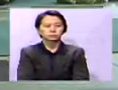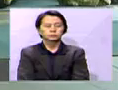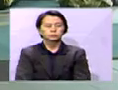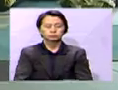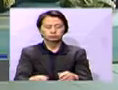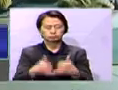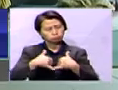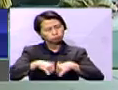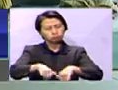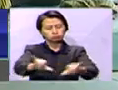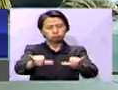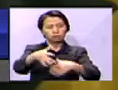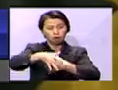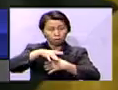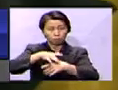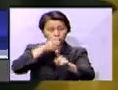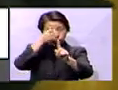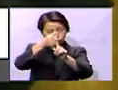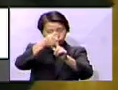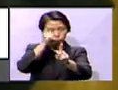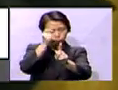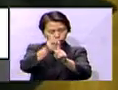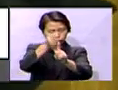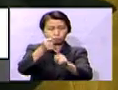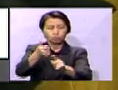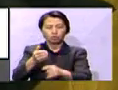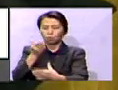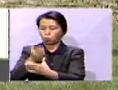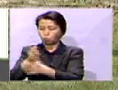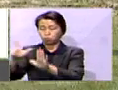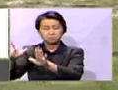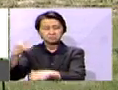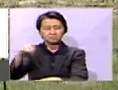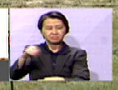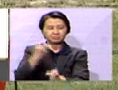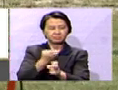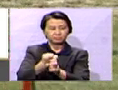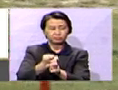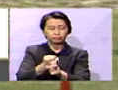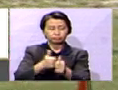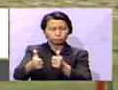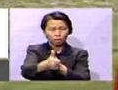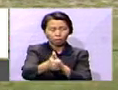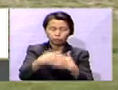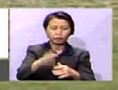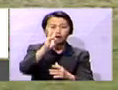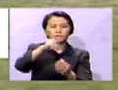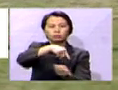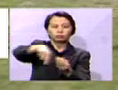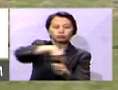Beraksi konsisten sejak awal, bidikan tempat Izwan sukar digugat oleh 7 lagi peserta dan mendahului selepas 6